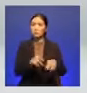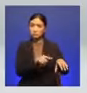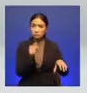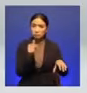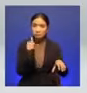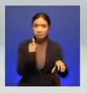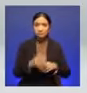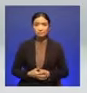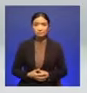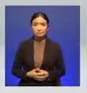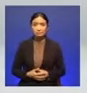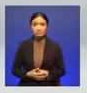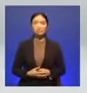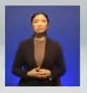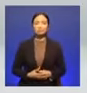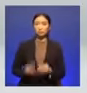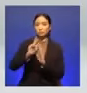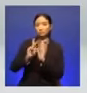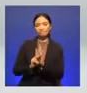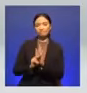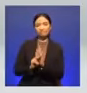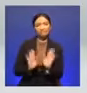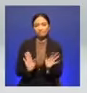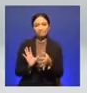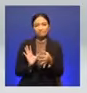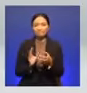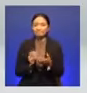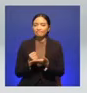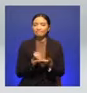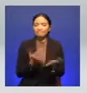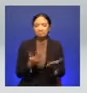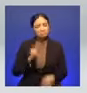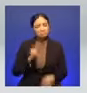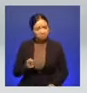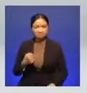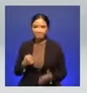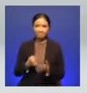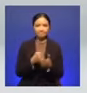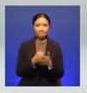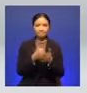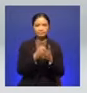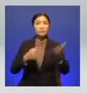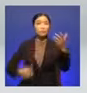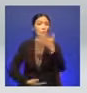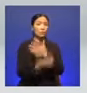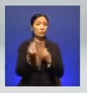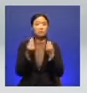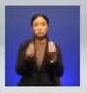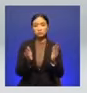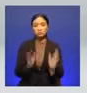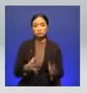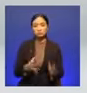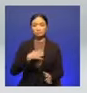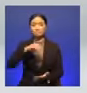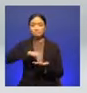นะครับปรากฏว่ากฎหมายไม่เอื้ออำนวยต้องต่อสู้ครับว่าโอกาสที่คนอยากจะได้ทางการศึกษ